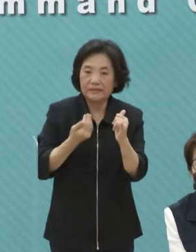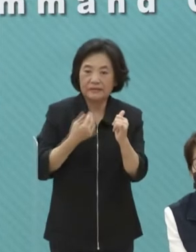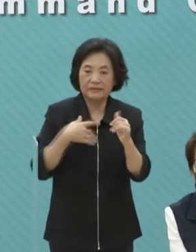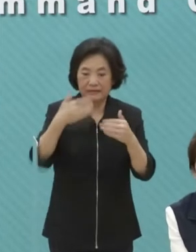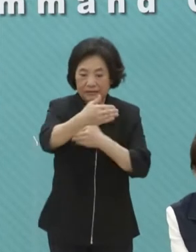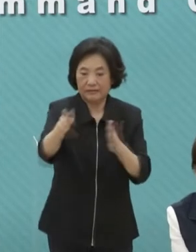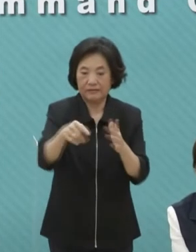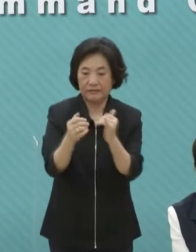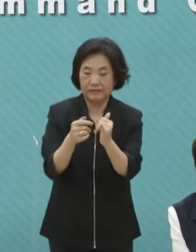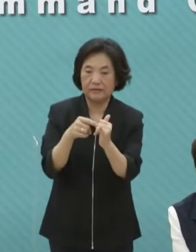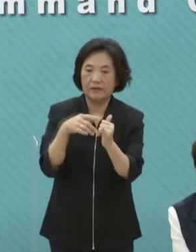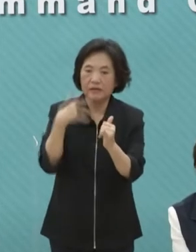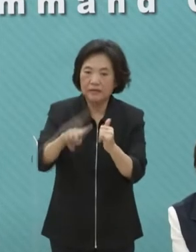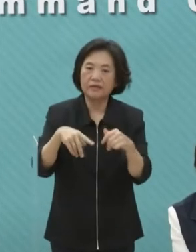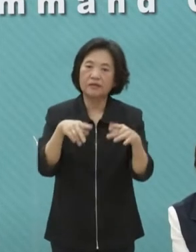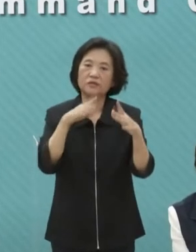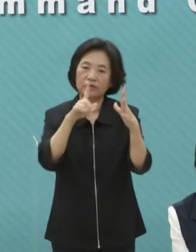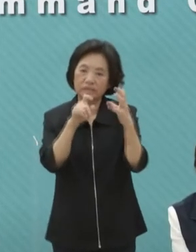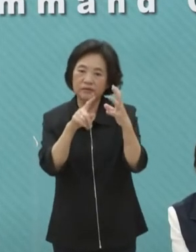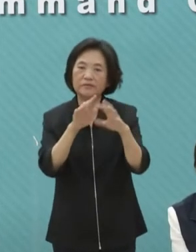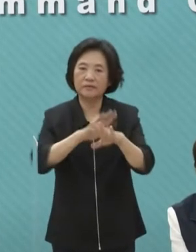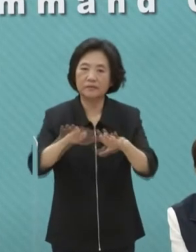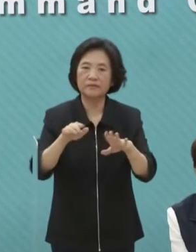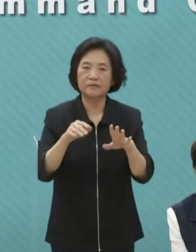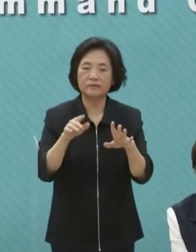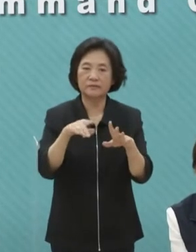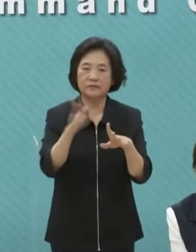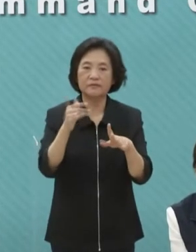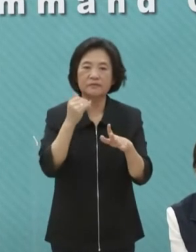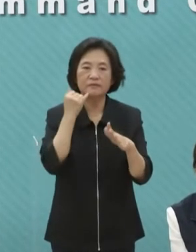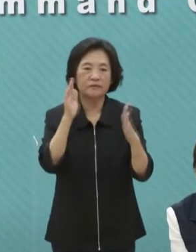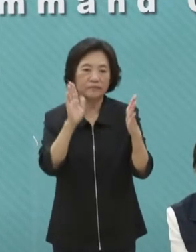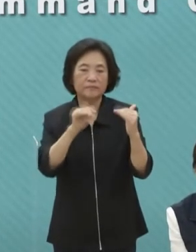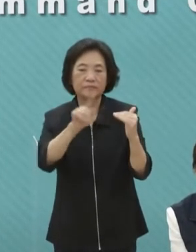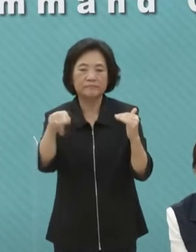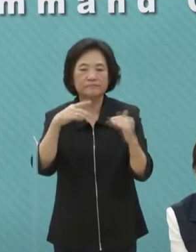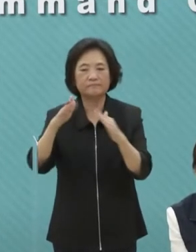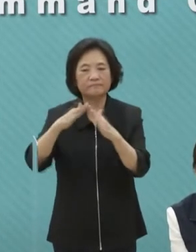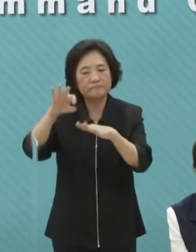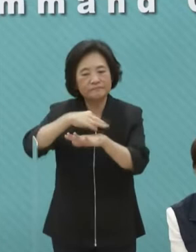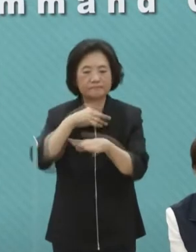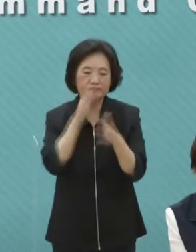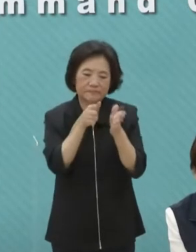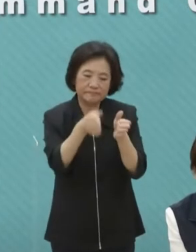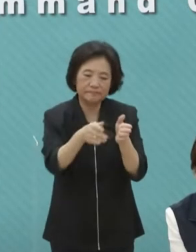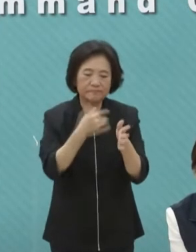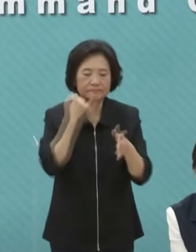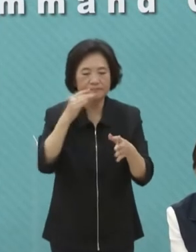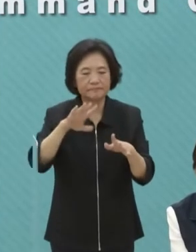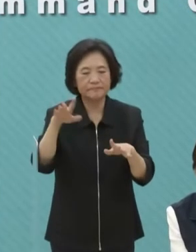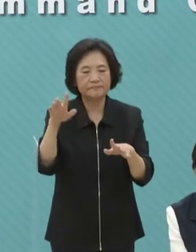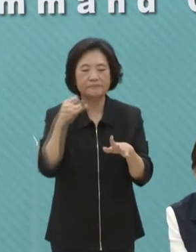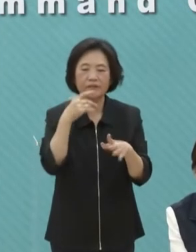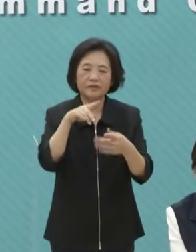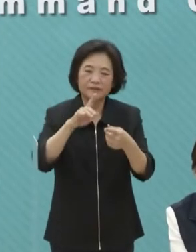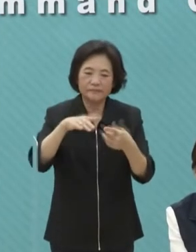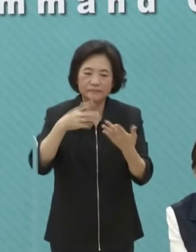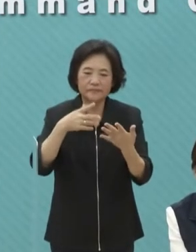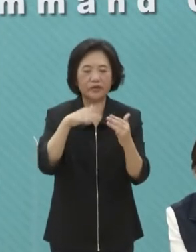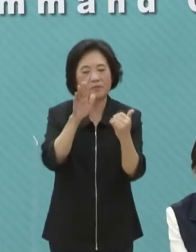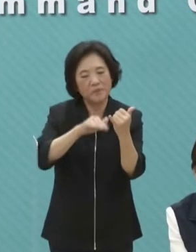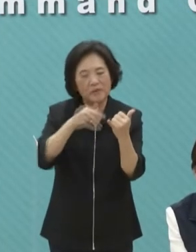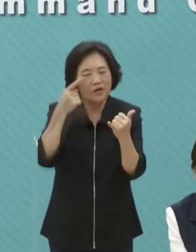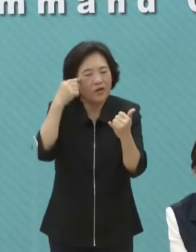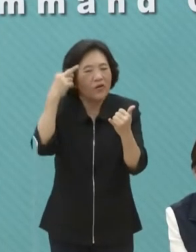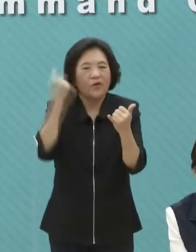厅还会有一个仪式的告别区，让家属可以在这里跟他的至亲来做告别。那因